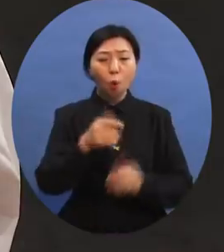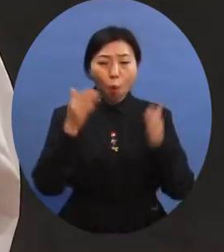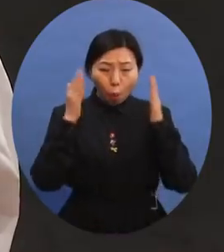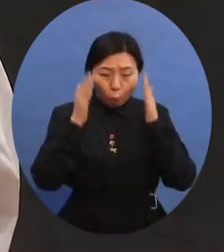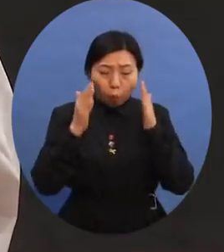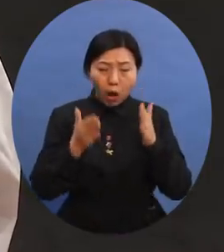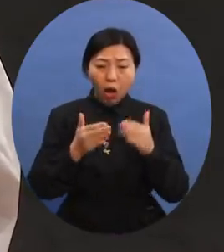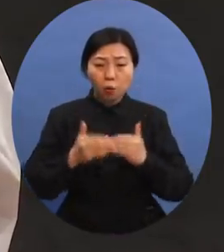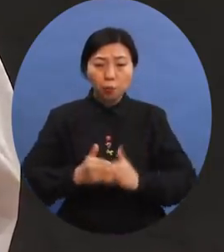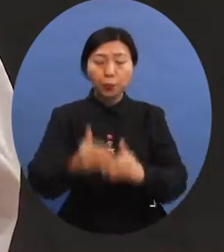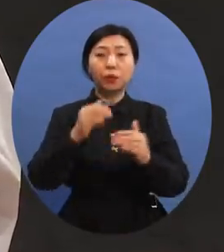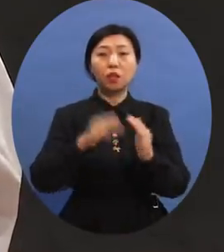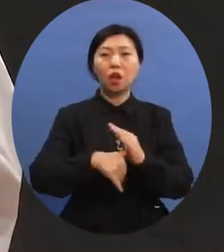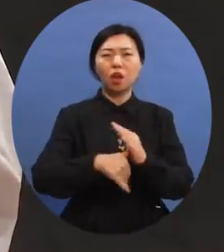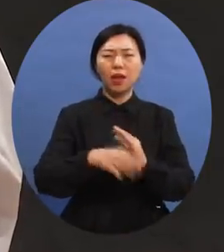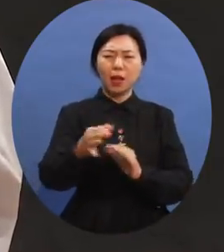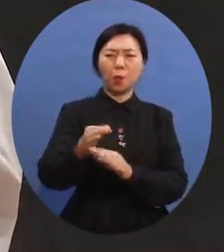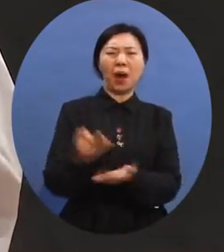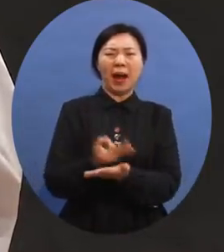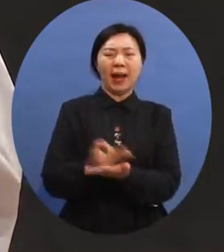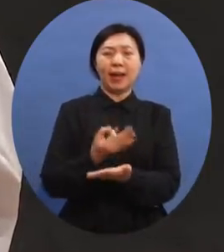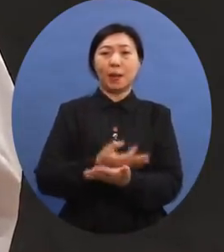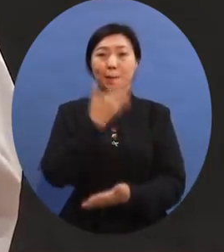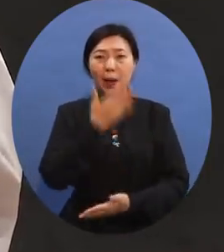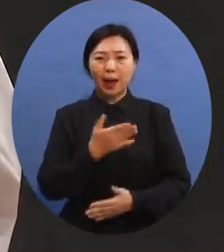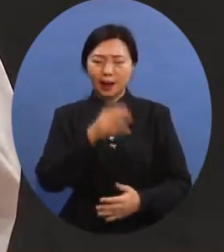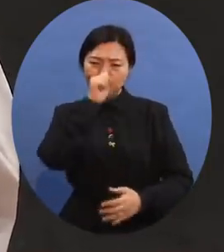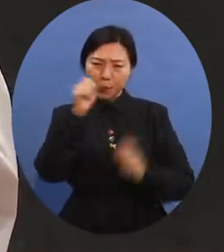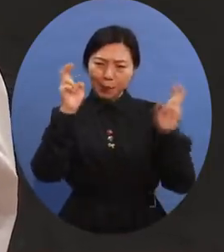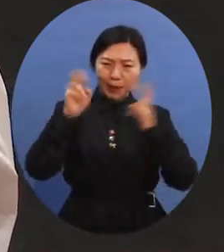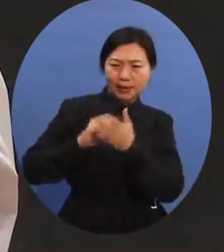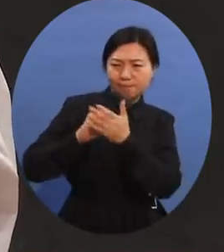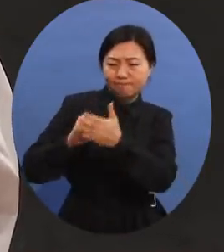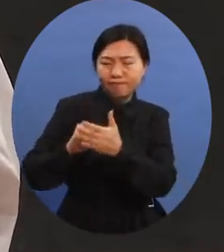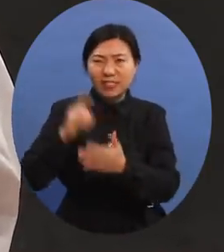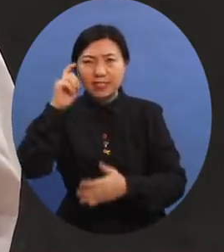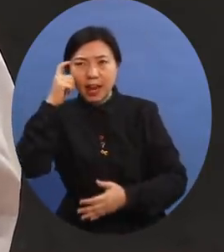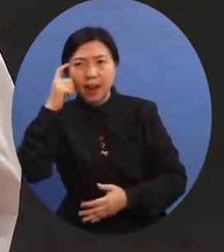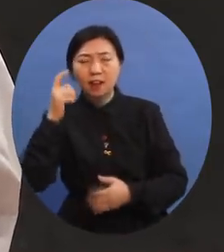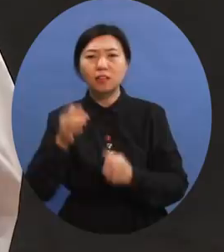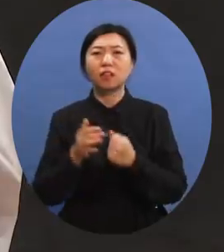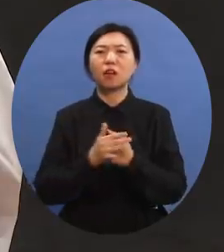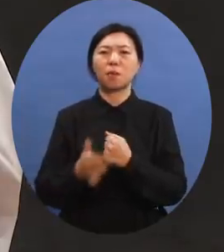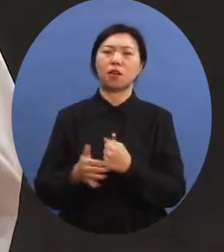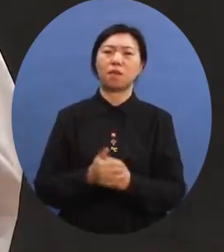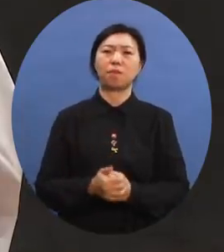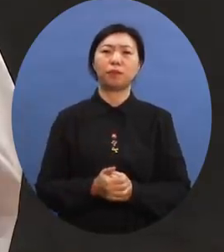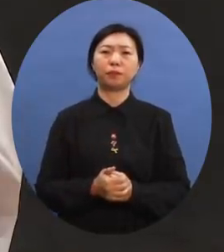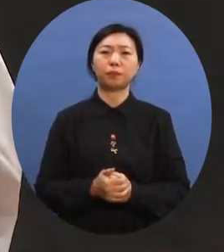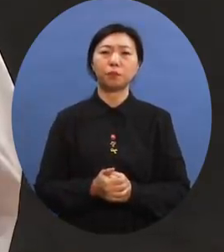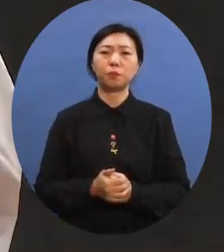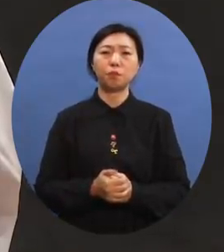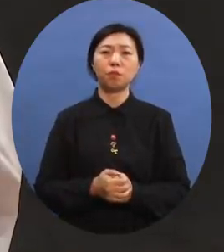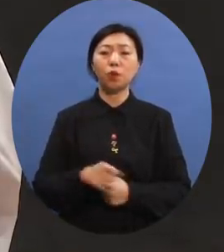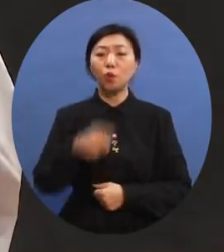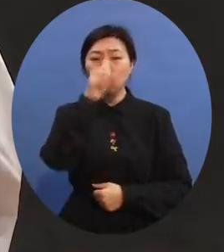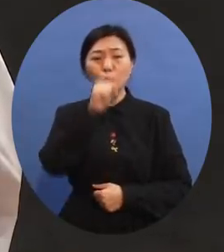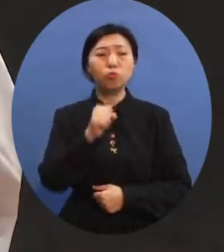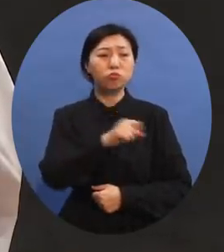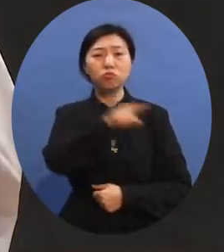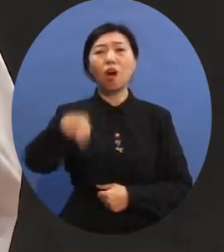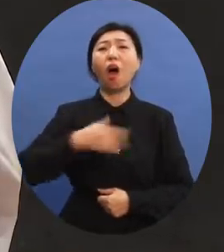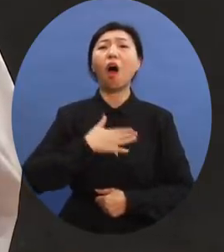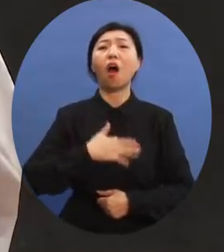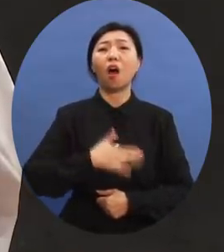하면 돈 많이 번다. 좋은 직장을 갖는다. 이렇게 하니까 지금, 그 좋은 줄 누가